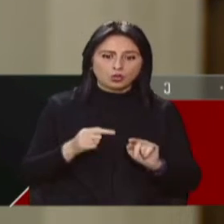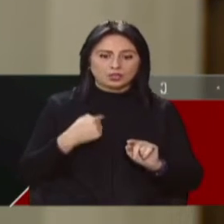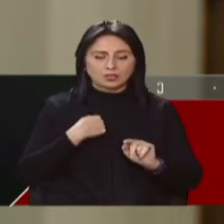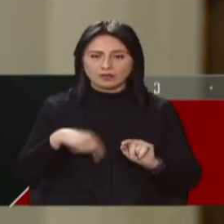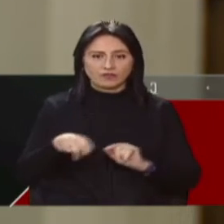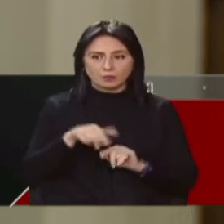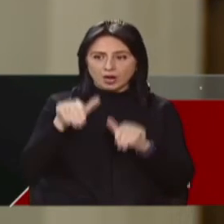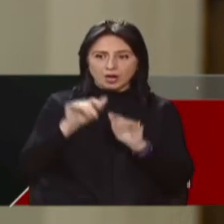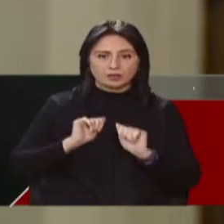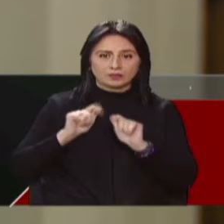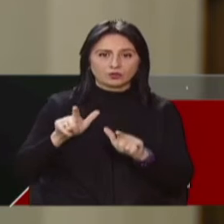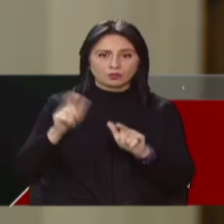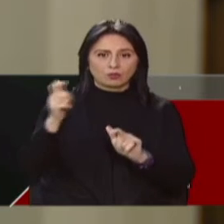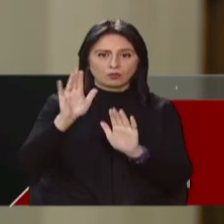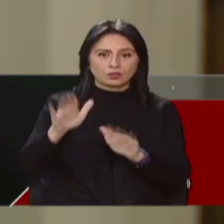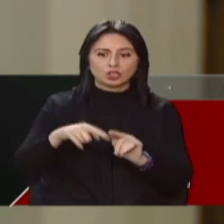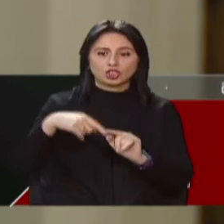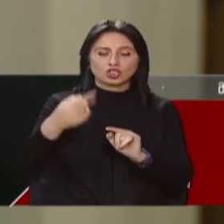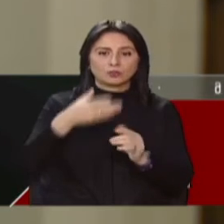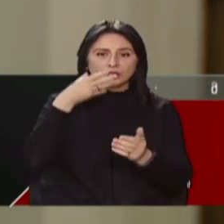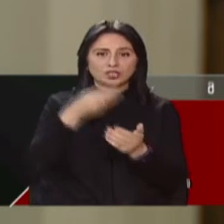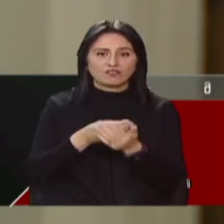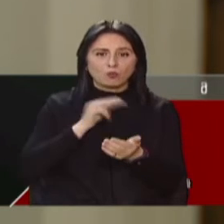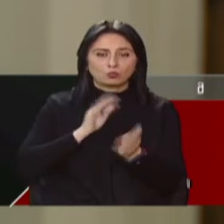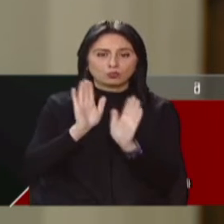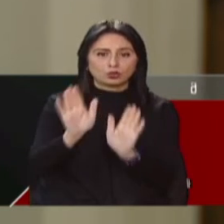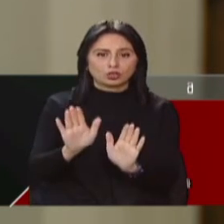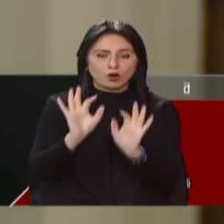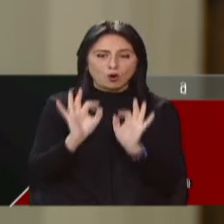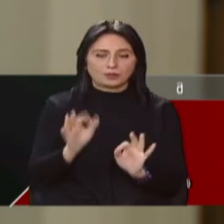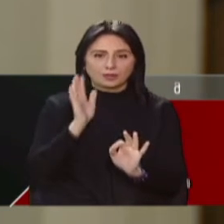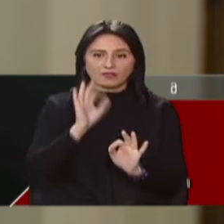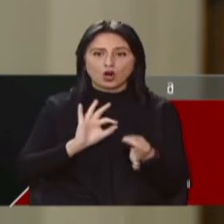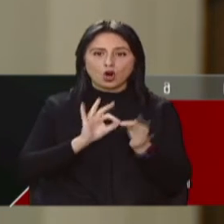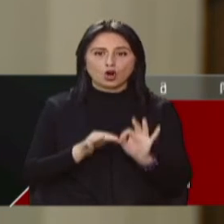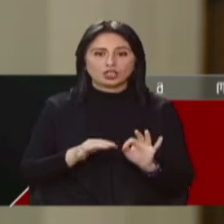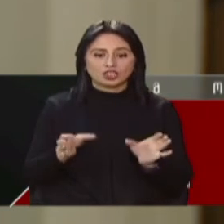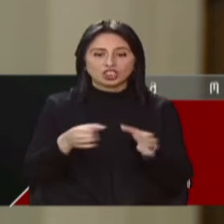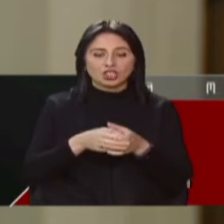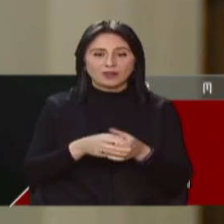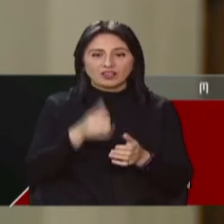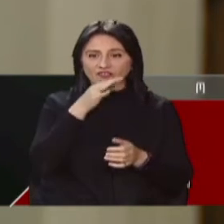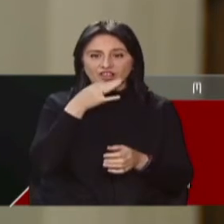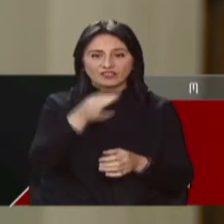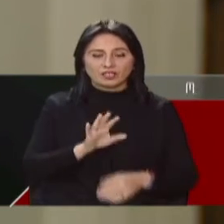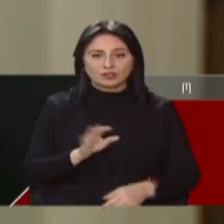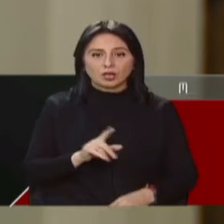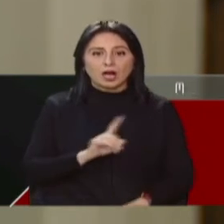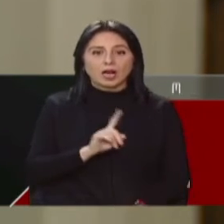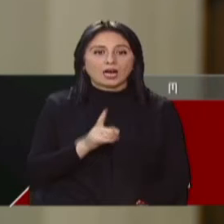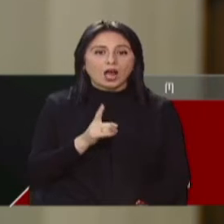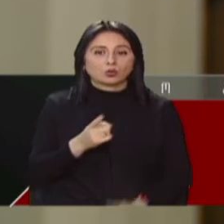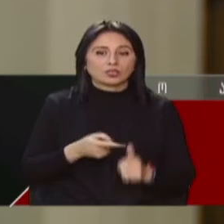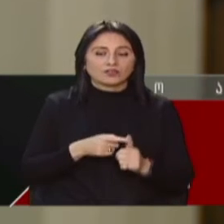ისინი იღებენ იმ გადაწყვეტილებას, რაც შემდგომში ფუნქციონირებისთვის ოპტიმალური იქნება. კონკრეტულ შემადგენლობაზე ახლა ვერაფერს ვერ გეტყვით, რომ